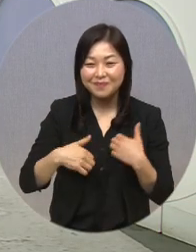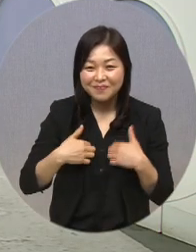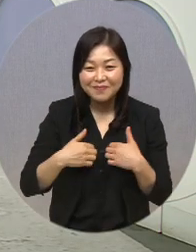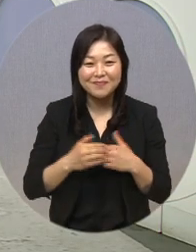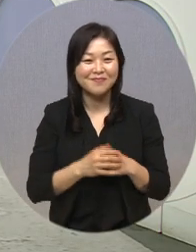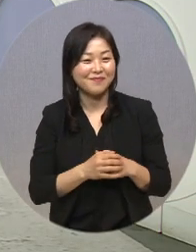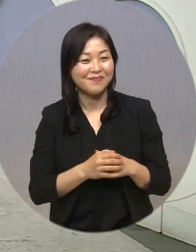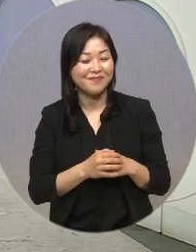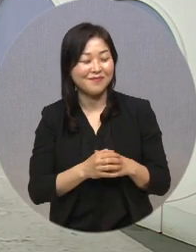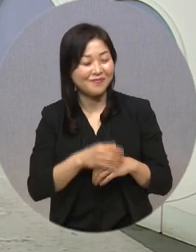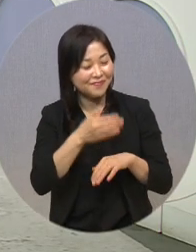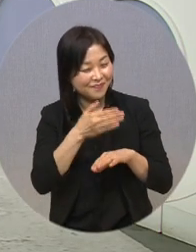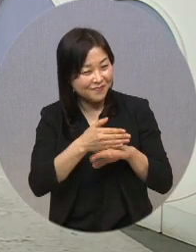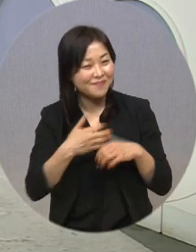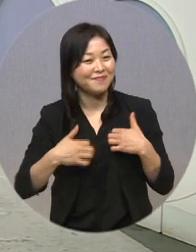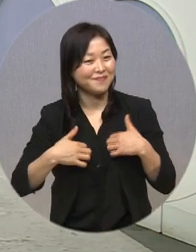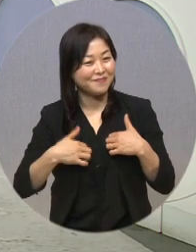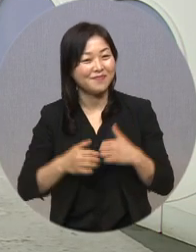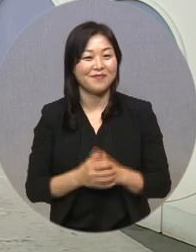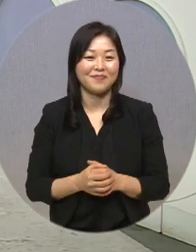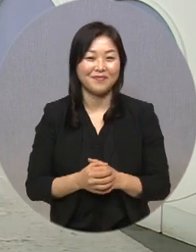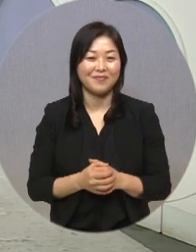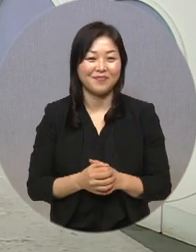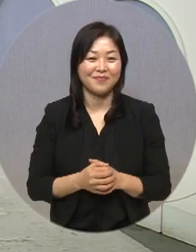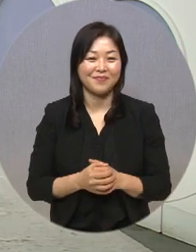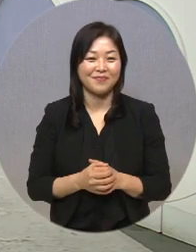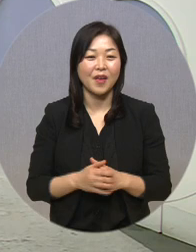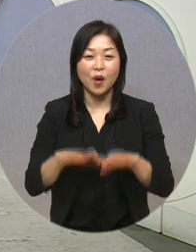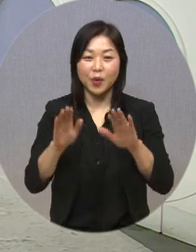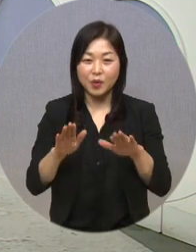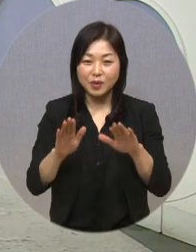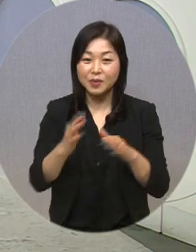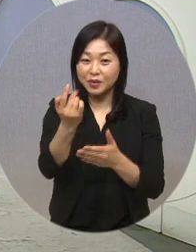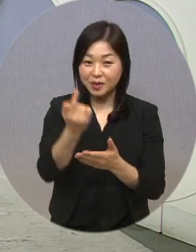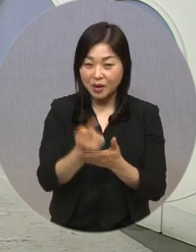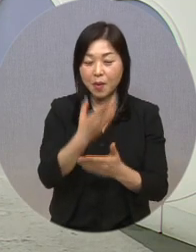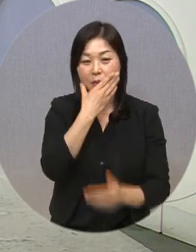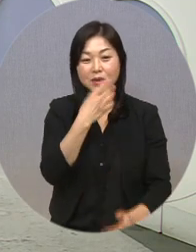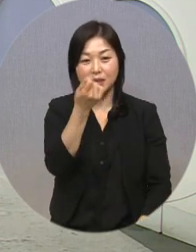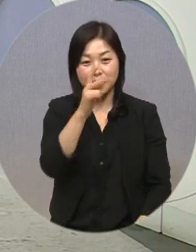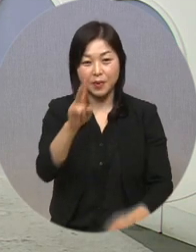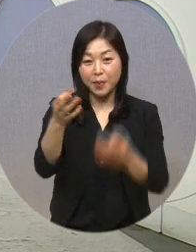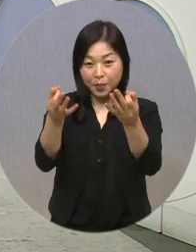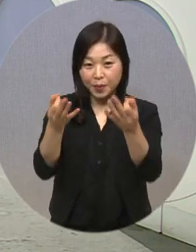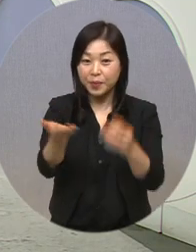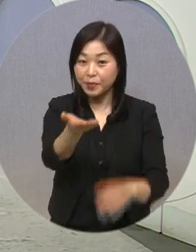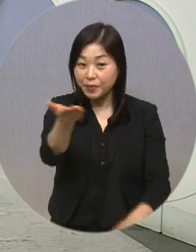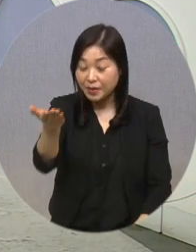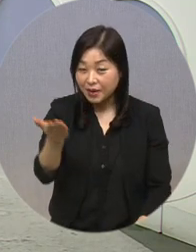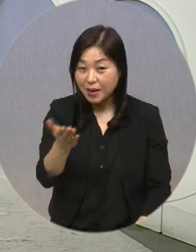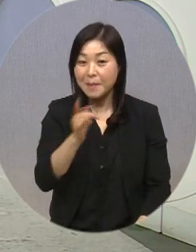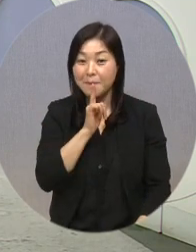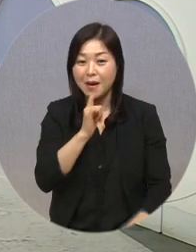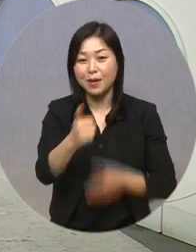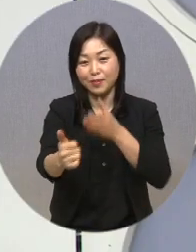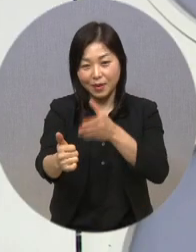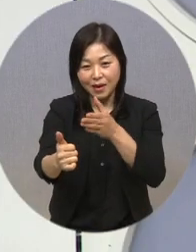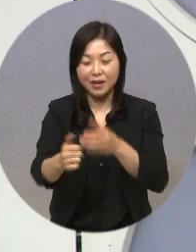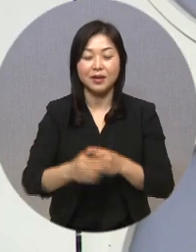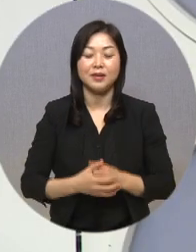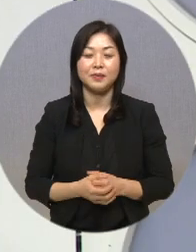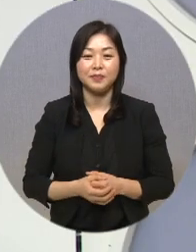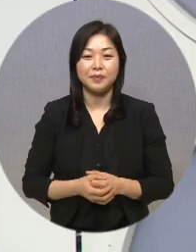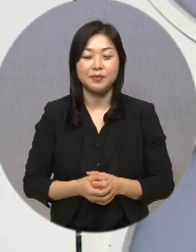모처럼 오셨으니까 복지TV 시청자 여러분에게 한 말씀 주시죠.